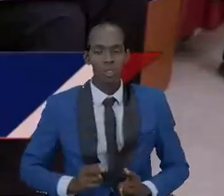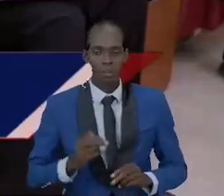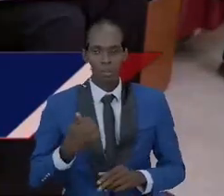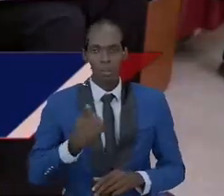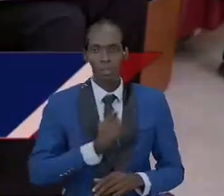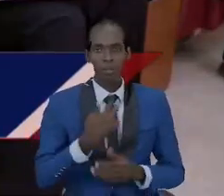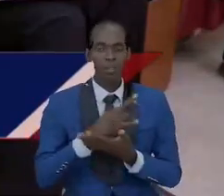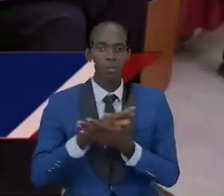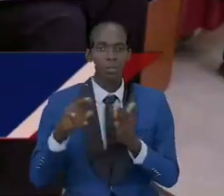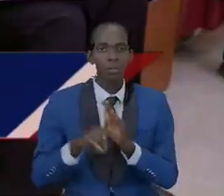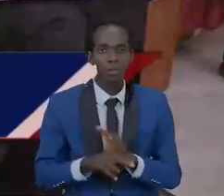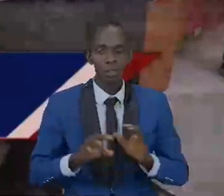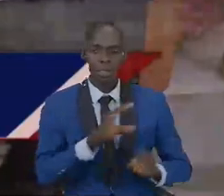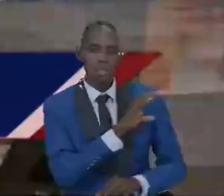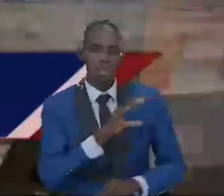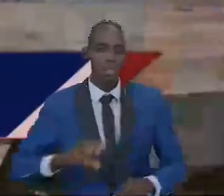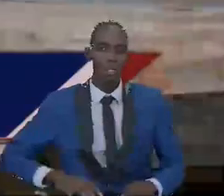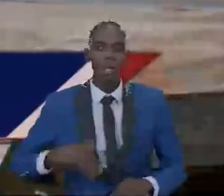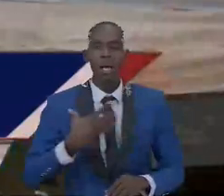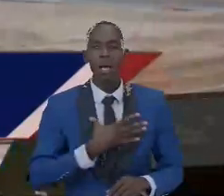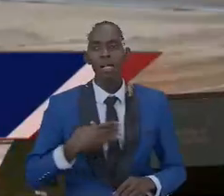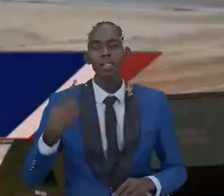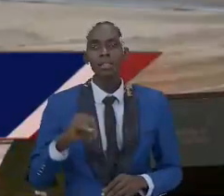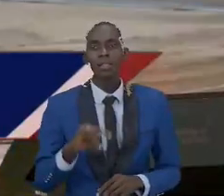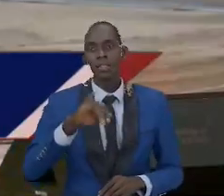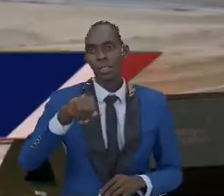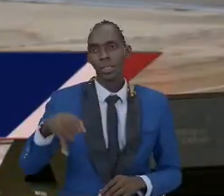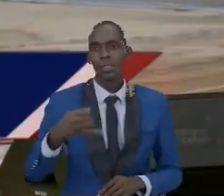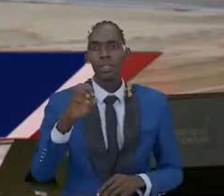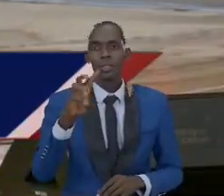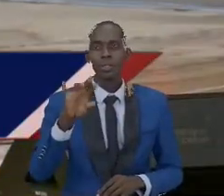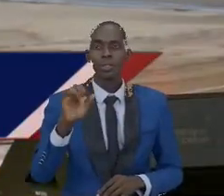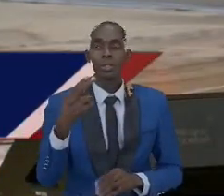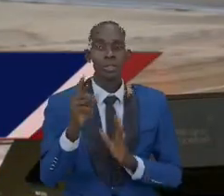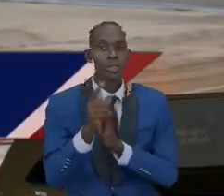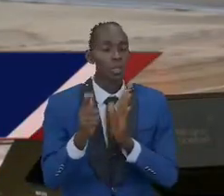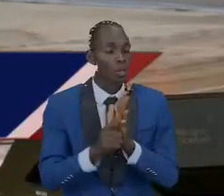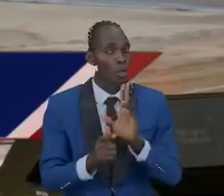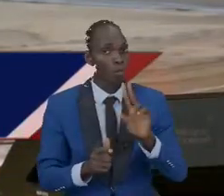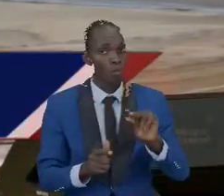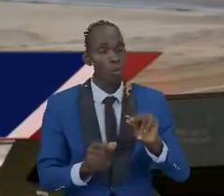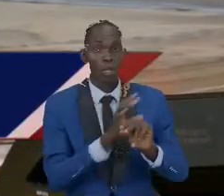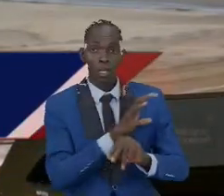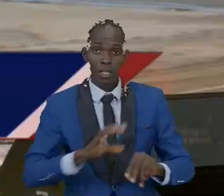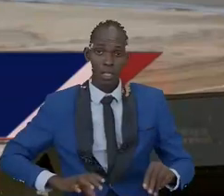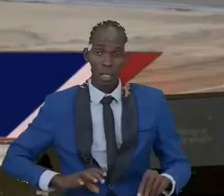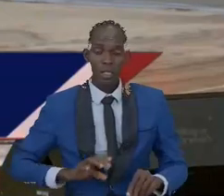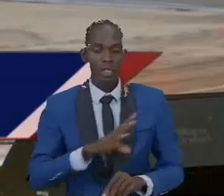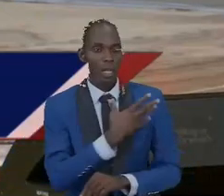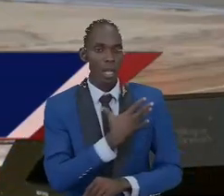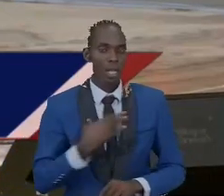le temps justice ce n'est pas crise plus la loi non Chris et Chris uniquement